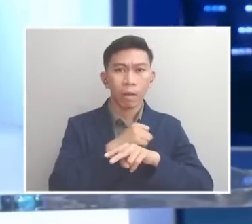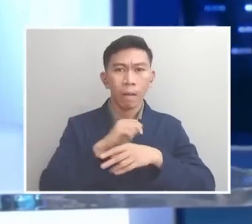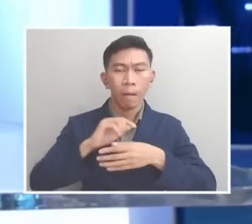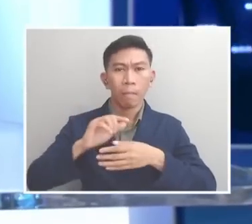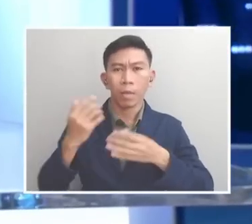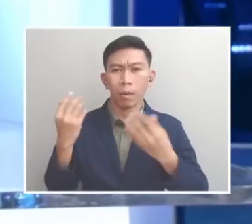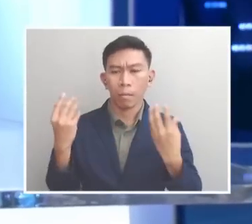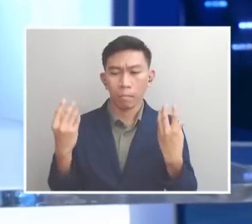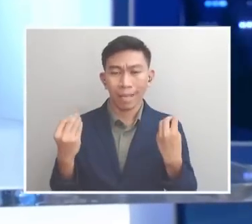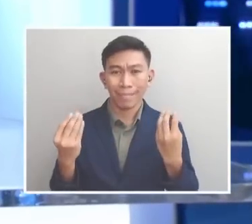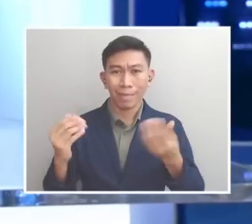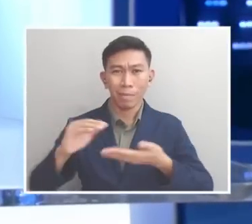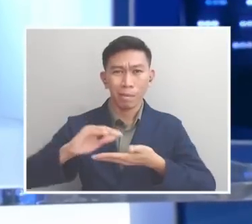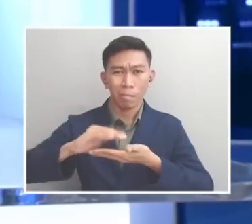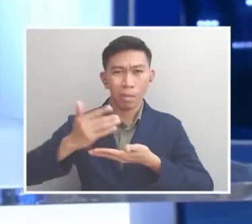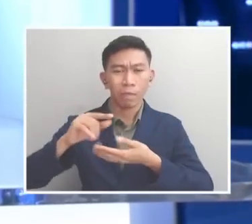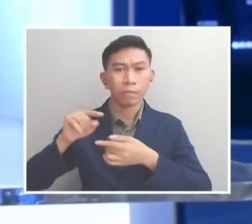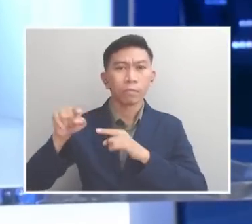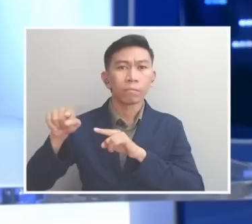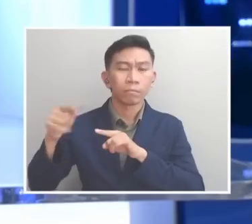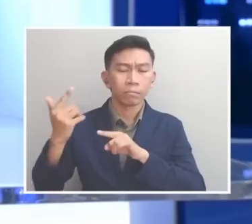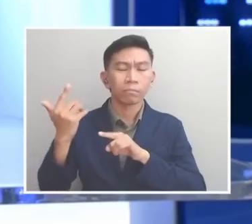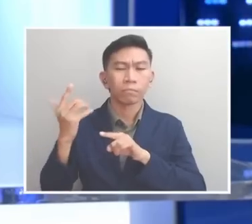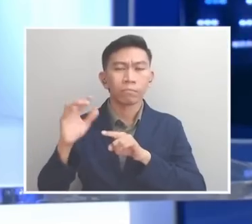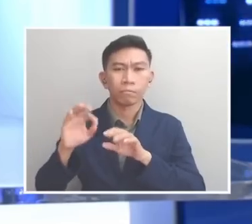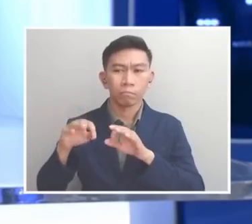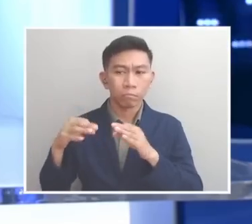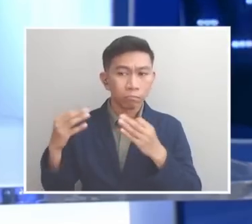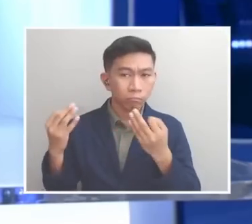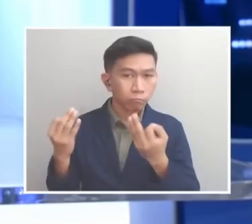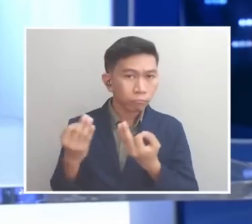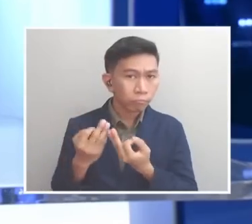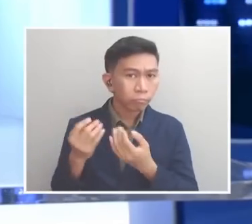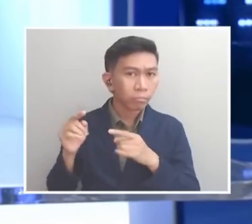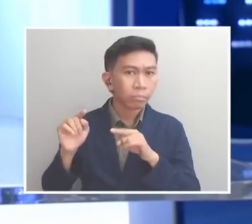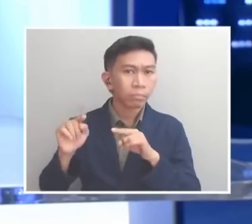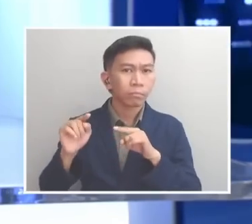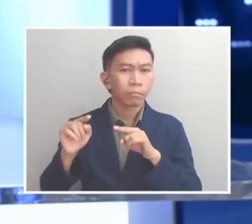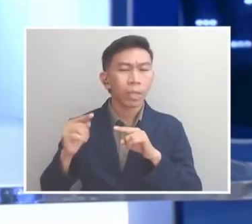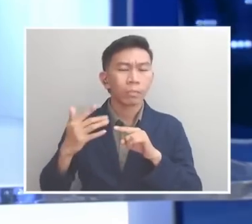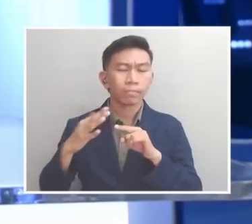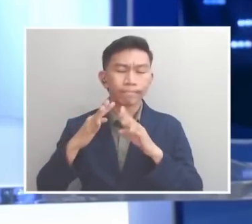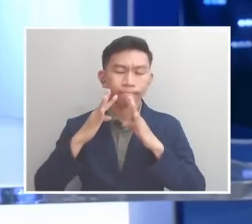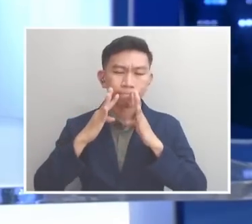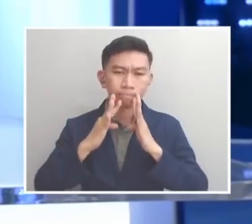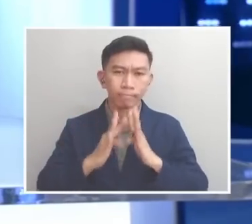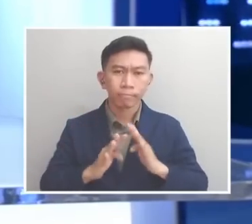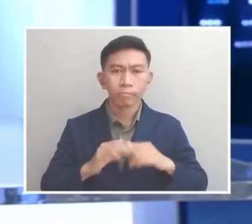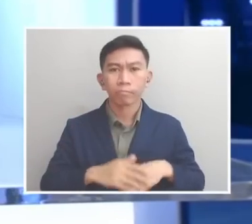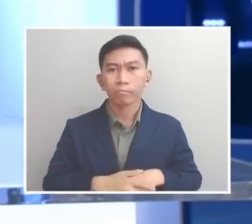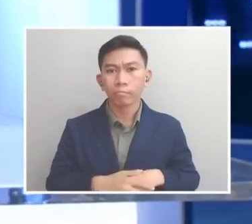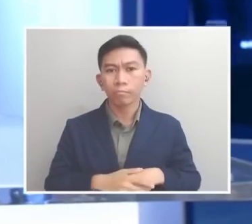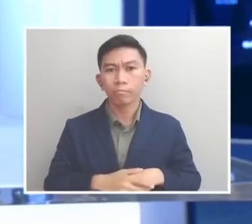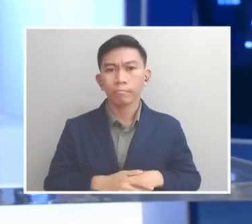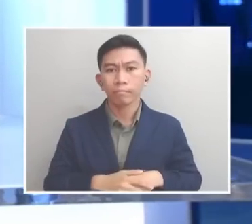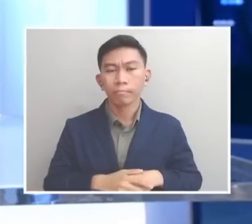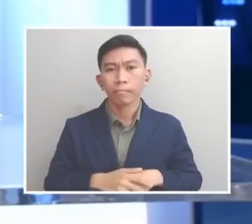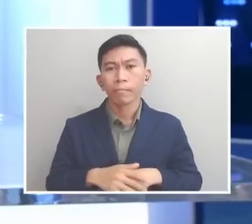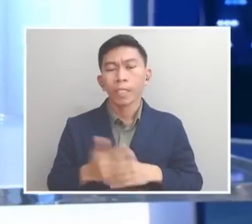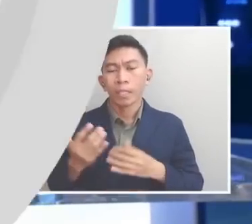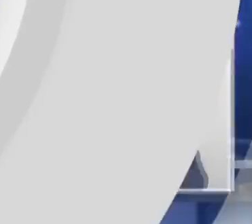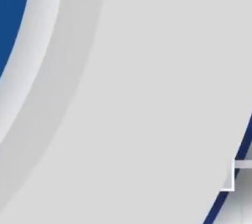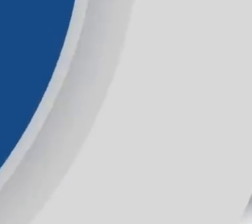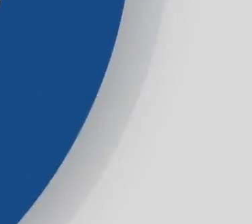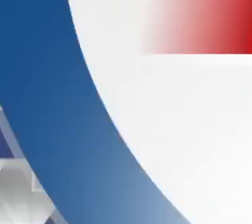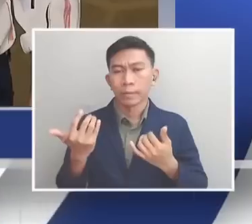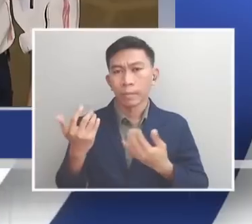ng paglulugsa ng pamilya Biazon. Lumabas ang mga kwento naglalarawan sa kanyang buhay at pagkatao. Live mula sa